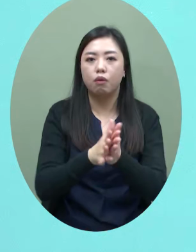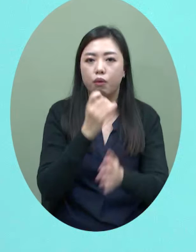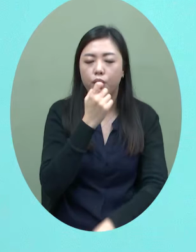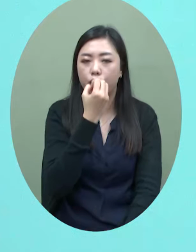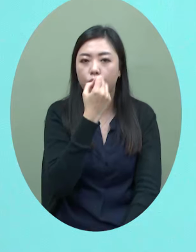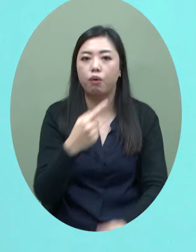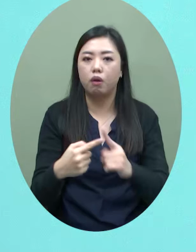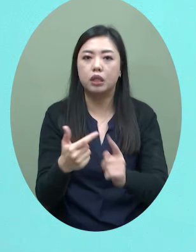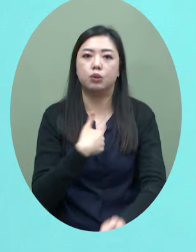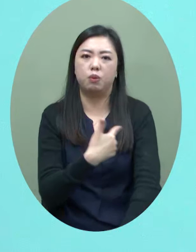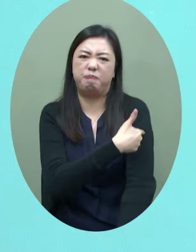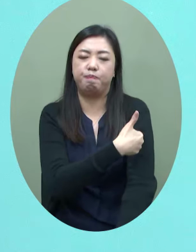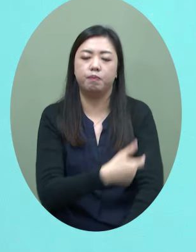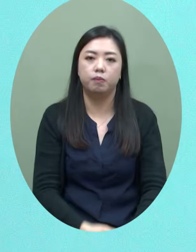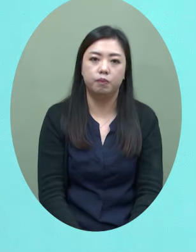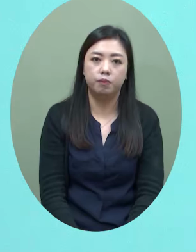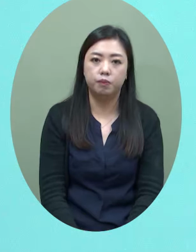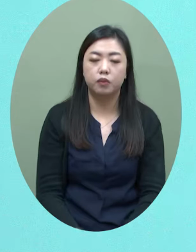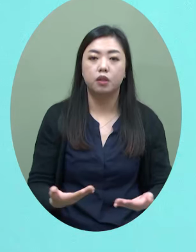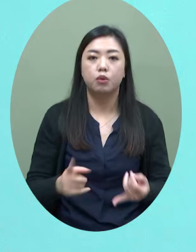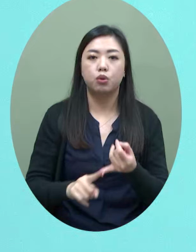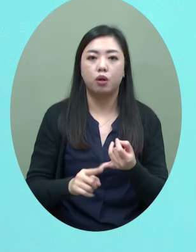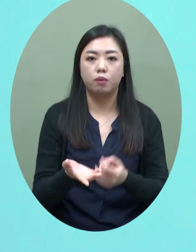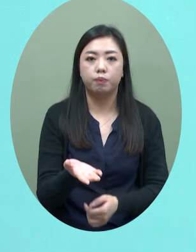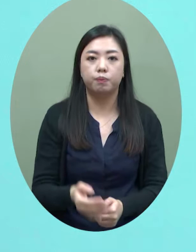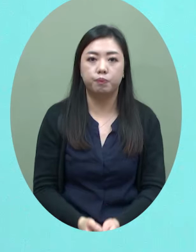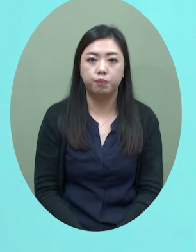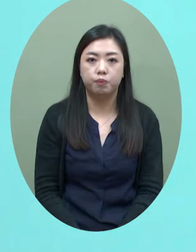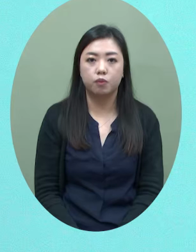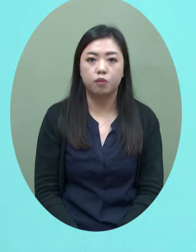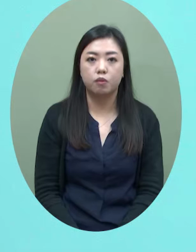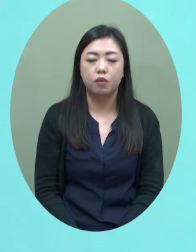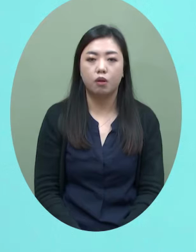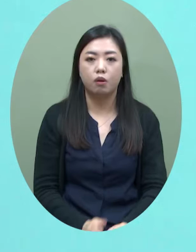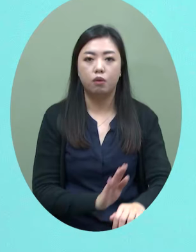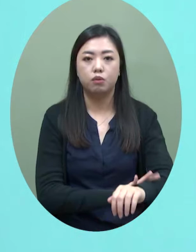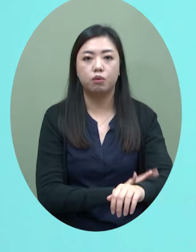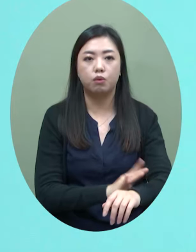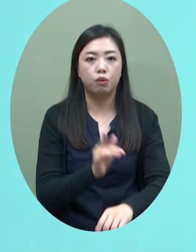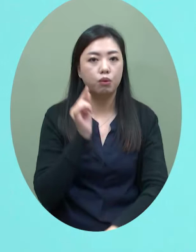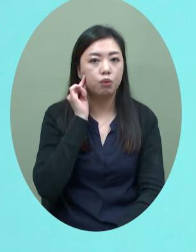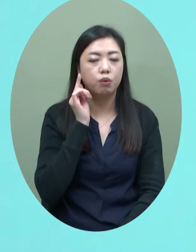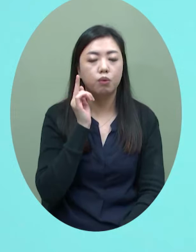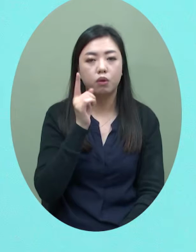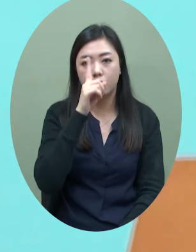種。 今日最後一條問題，左手邊後排近中間嗰位女記者。